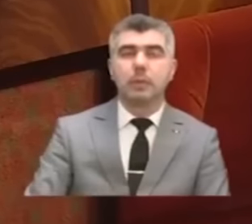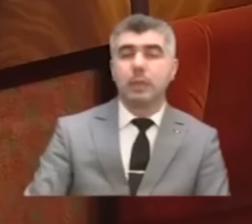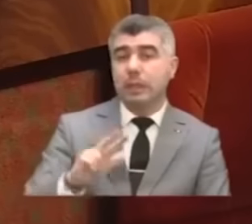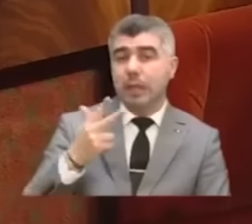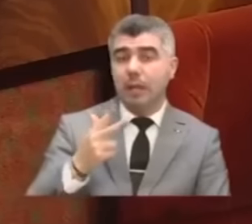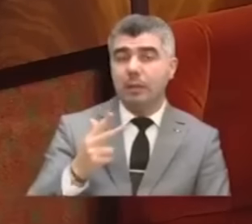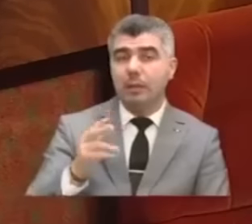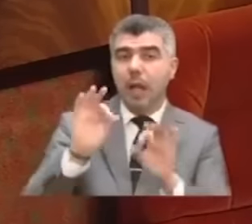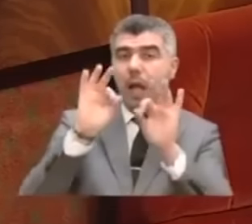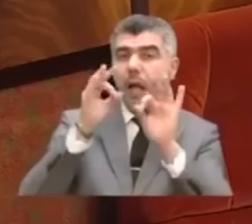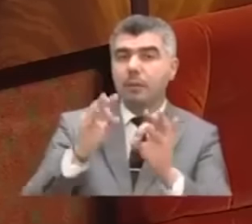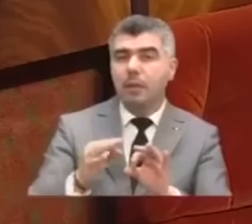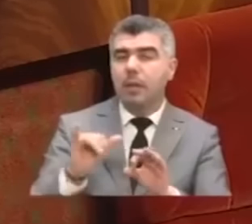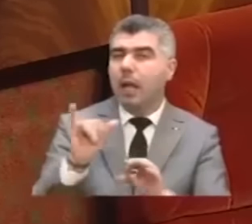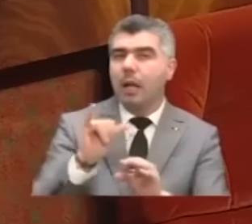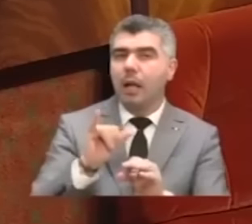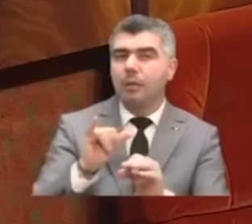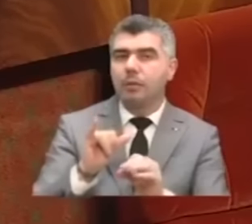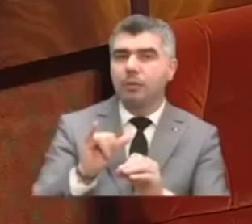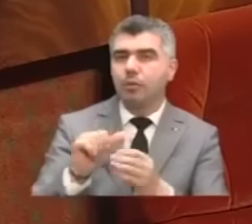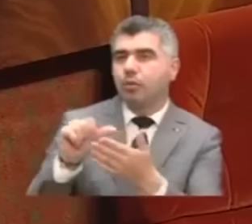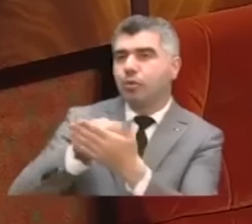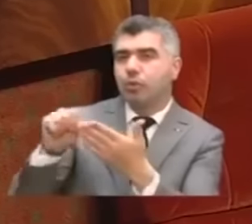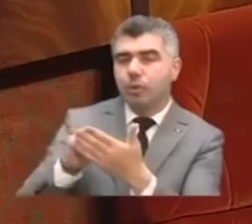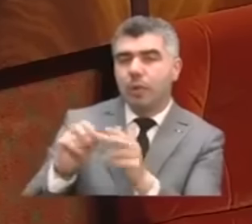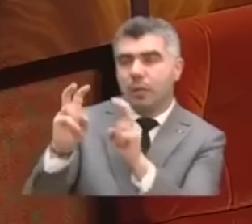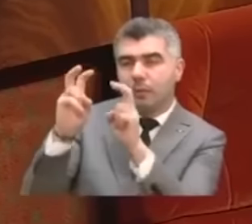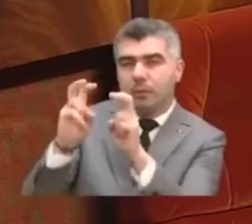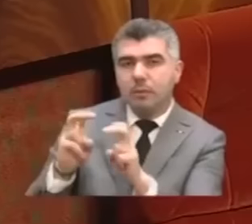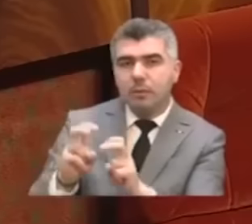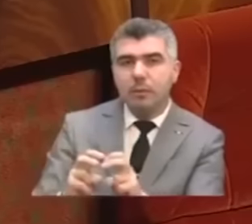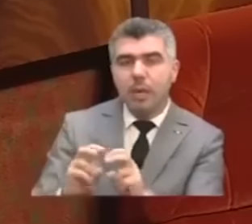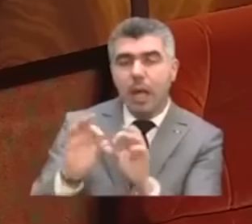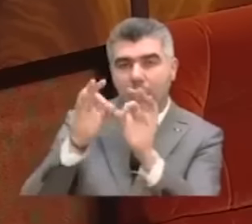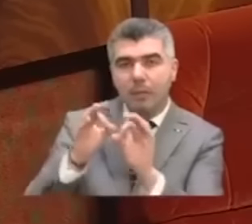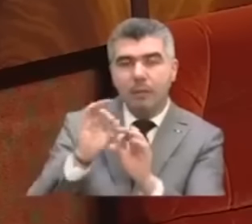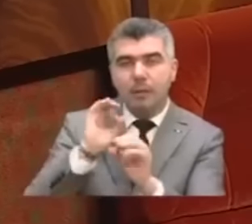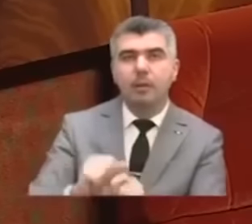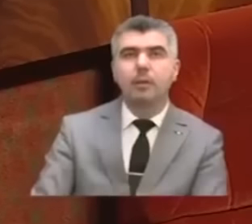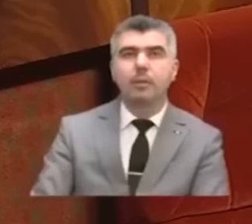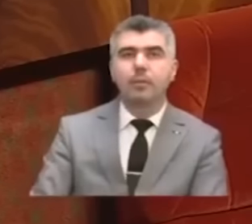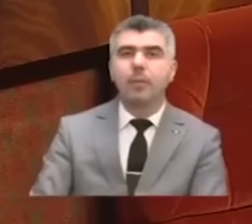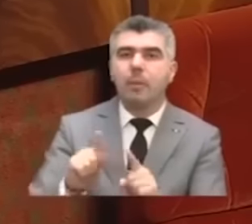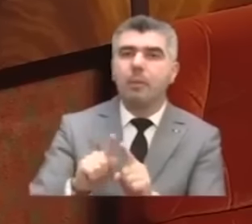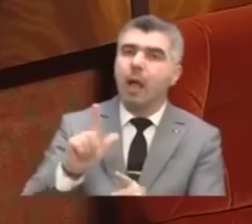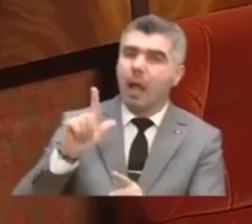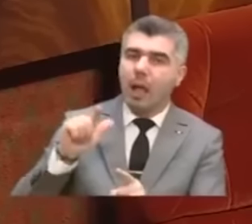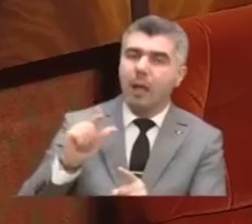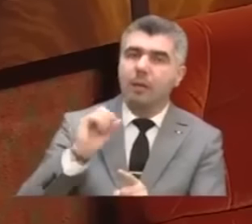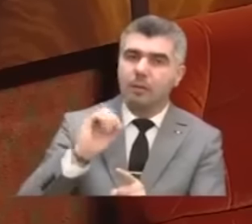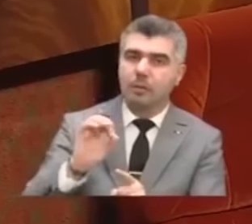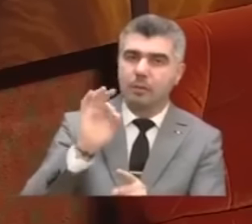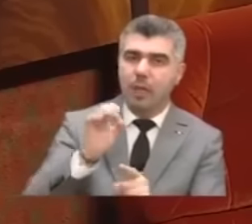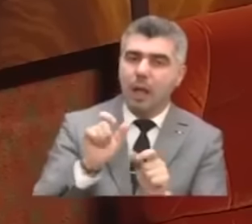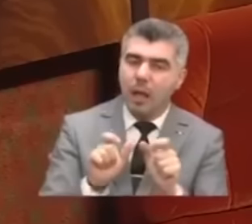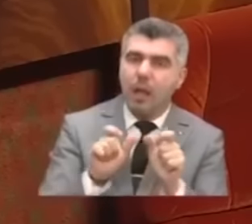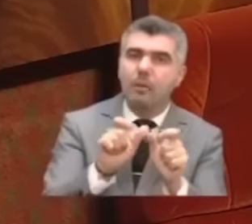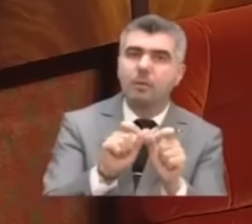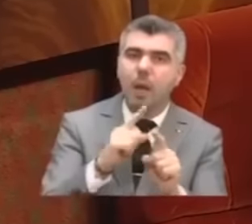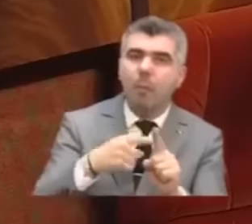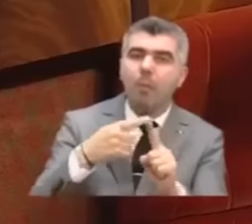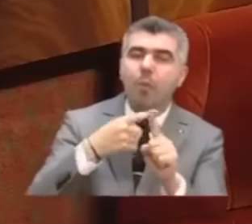العدد، علاش بغينا نستوردوا هذا العدد؟ لان هذاك النقص وذاك العدد اللي عطيت لكم ديال النقص هو اللي خاصنا باش نحافظوا على، ما بغيناش